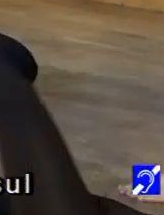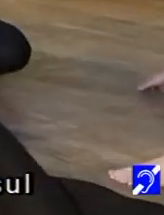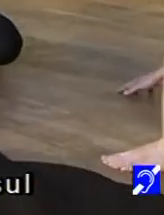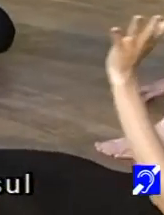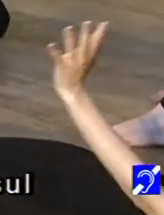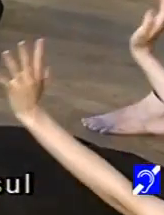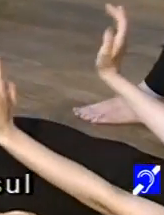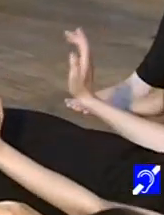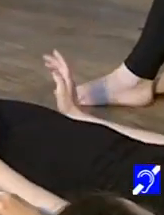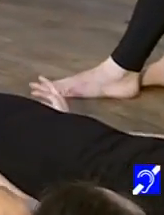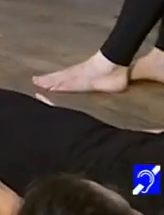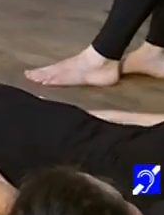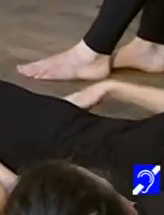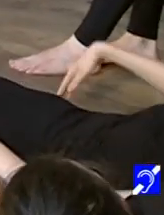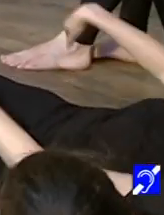auch in den Unterricht reinbringen.